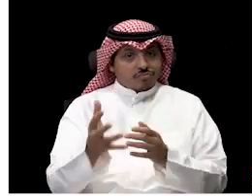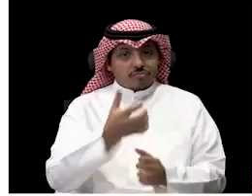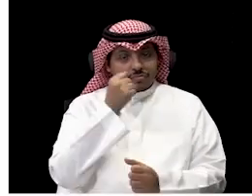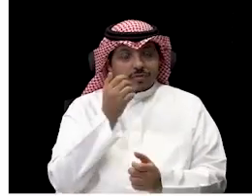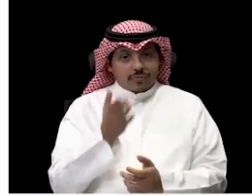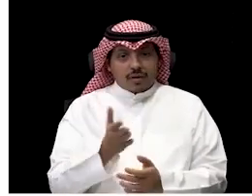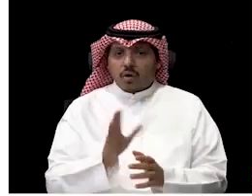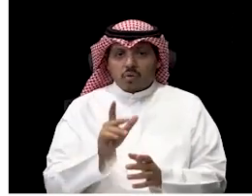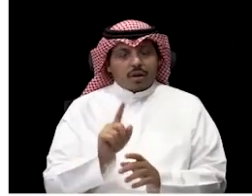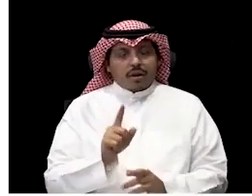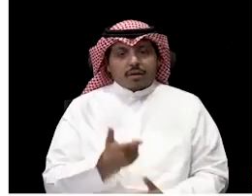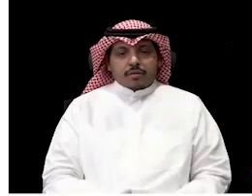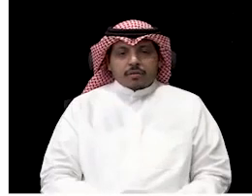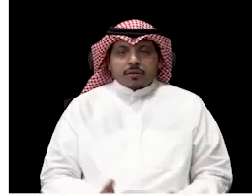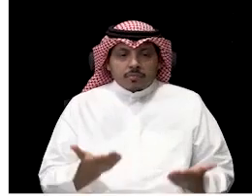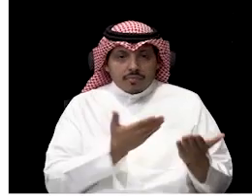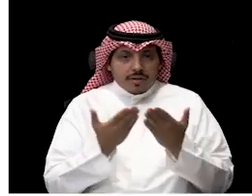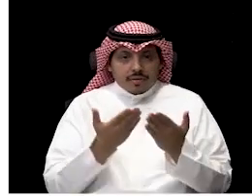إلى درجات مرتفعة في الدراسة،